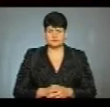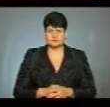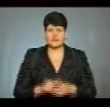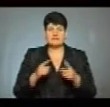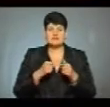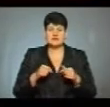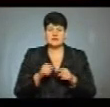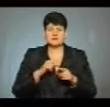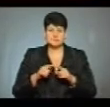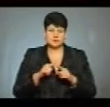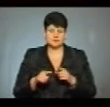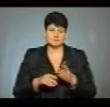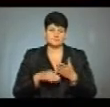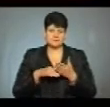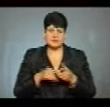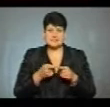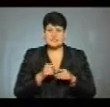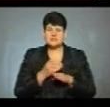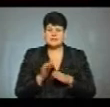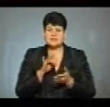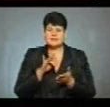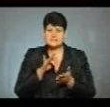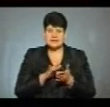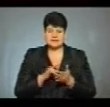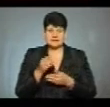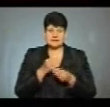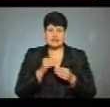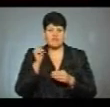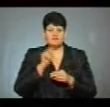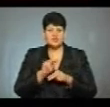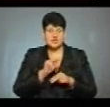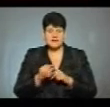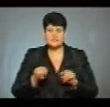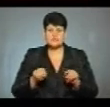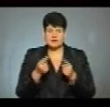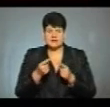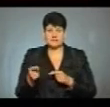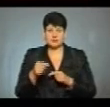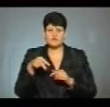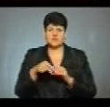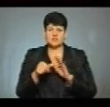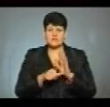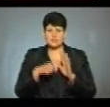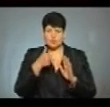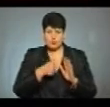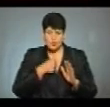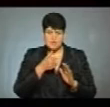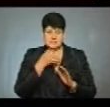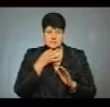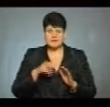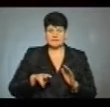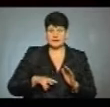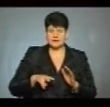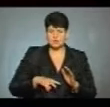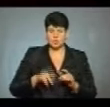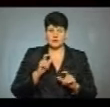Відділення екстреної медичної допомоги – це частина Центру симуляційного навчання, який створили в Тернополі у 2016 році, повідомив ректор